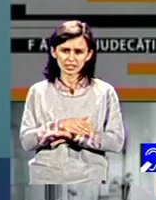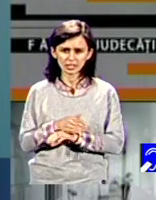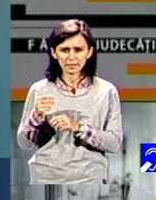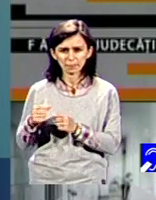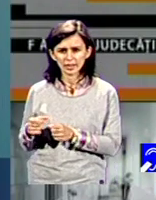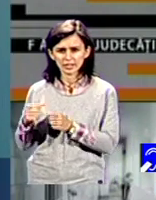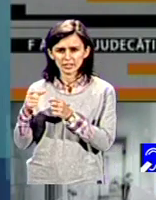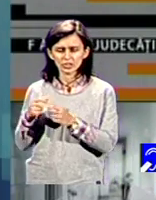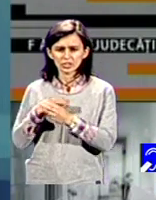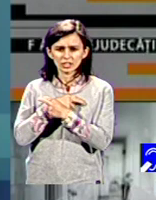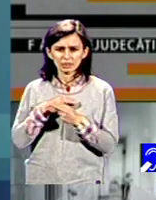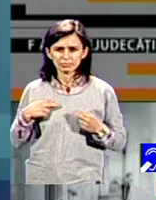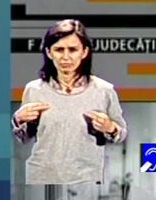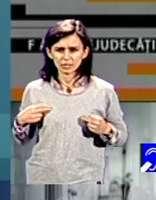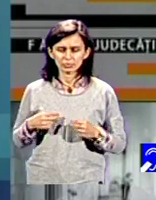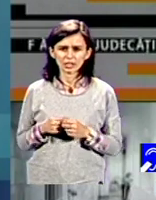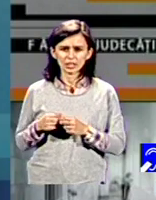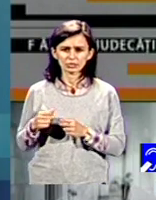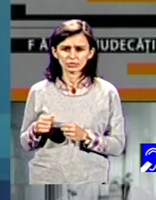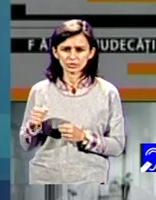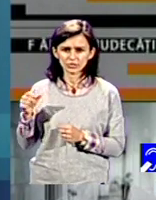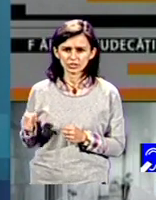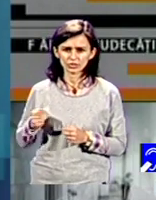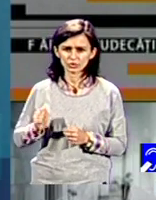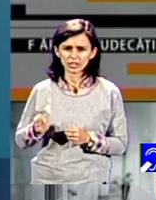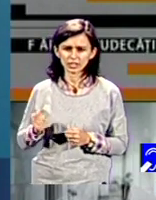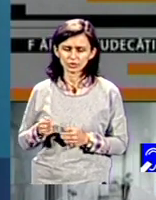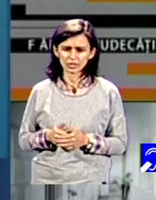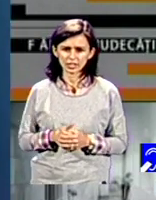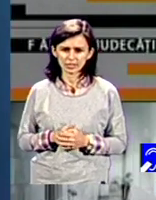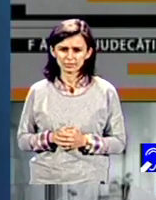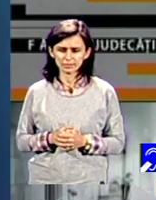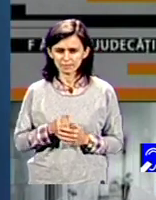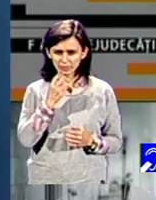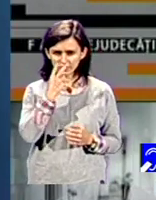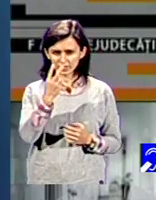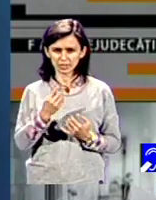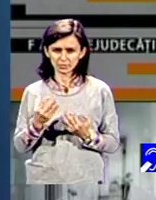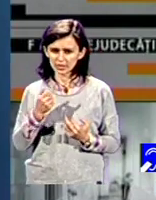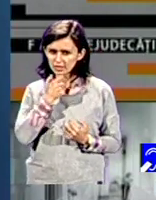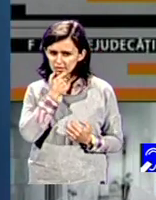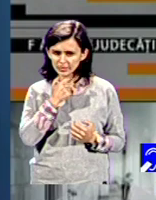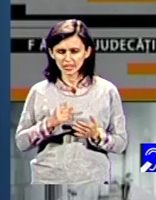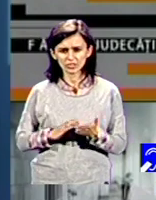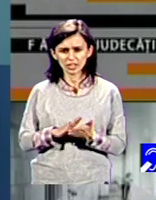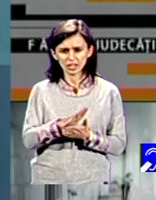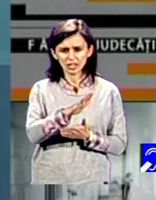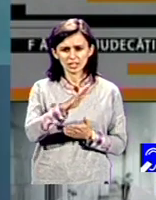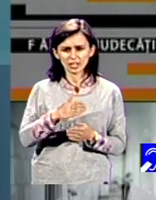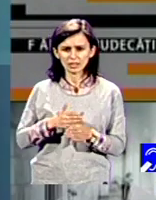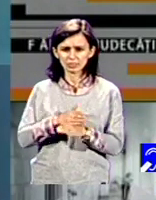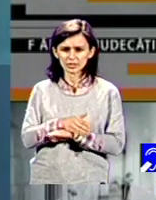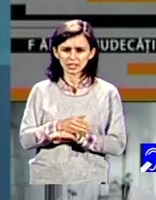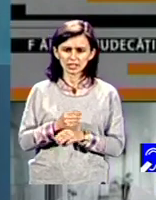atribuie lui avea decât va vedem construit acele rampă de acces numai la justiție și